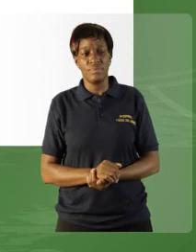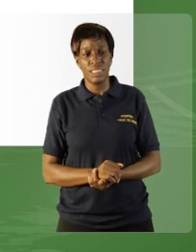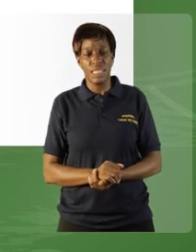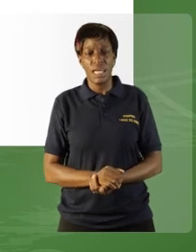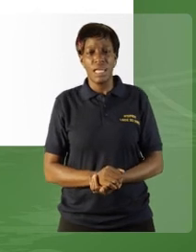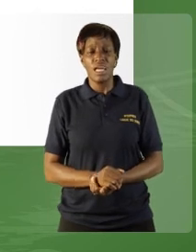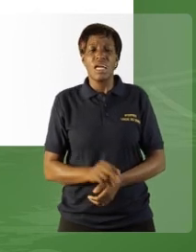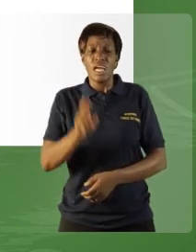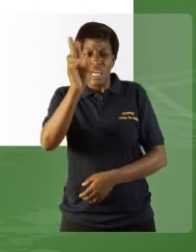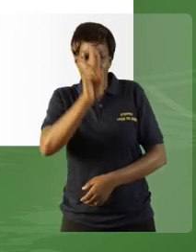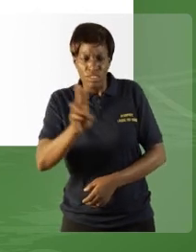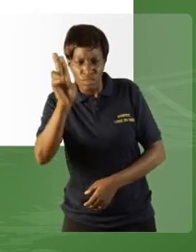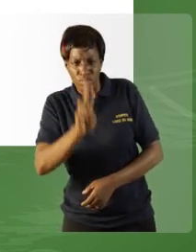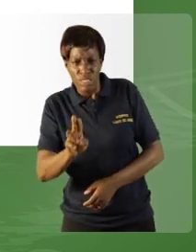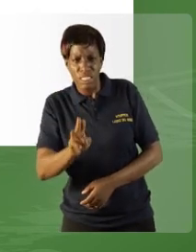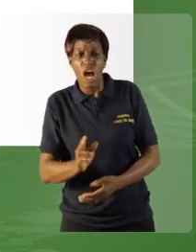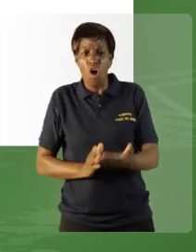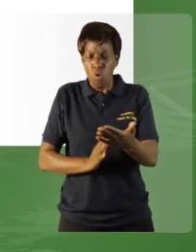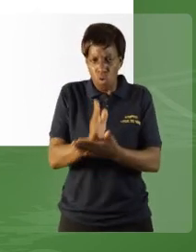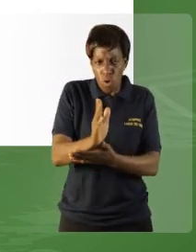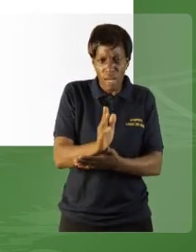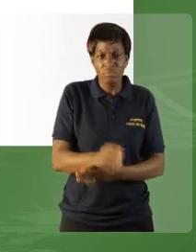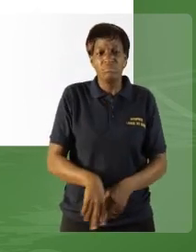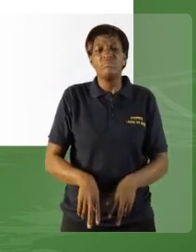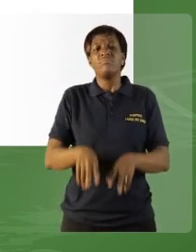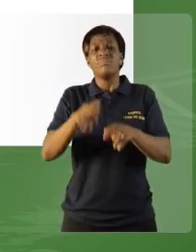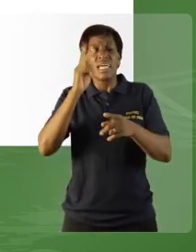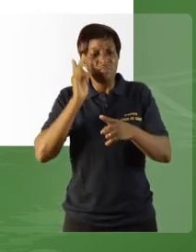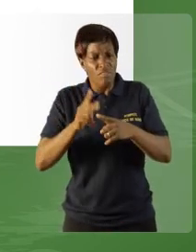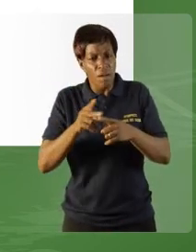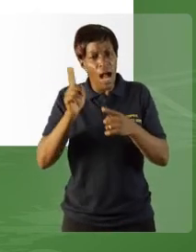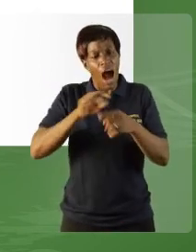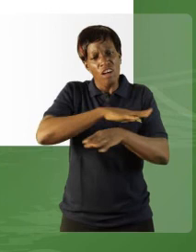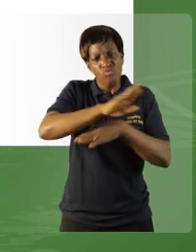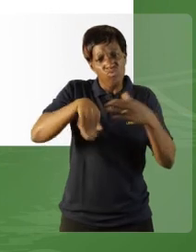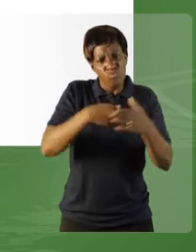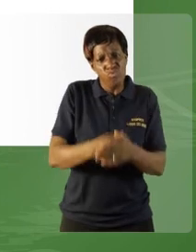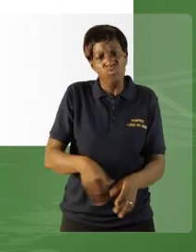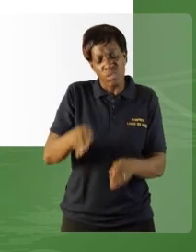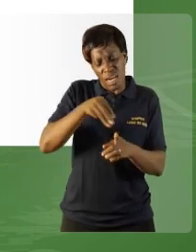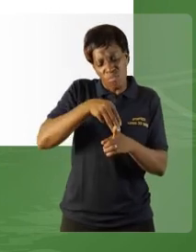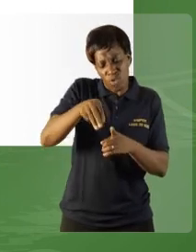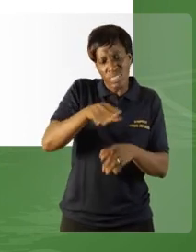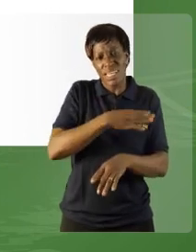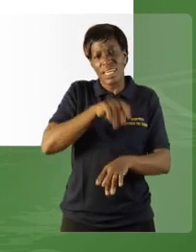un usage correct des verbes à tous les modes et temps verbaux.